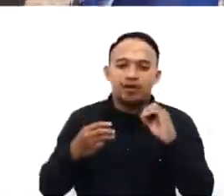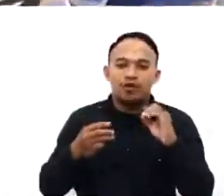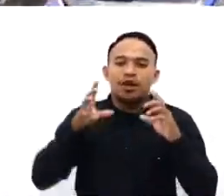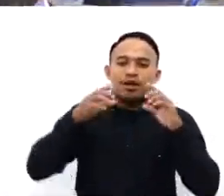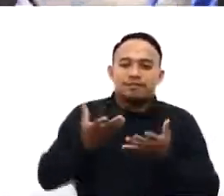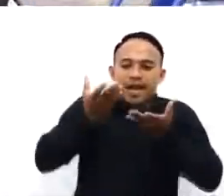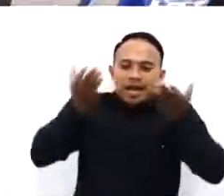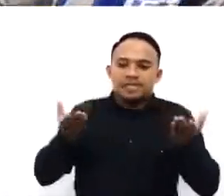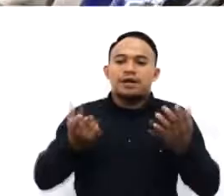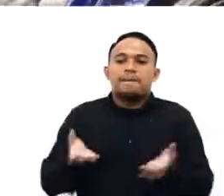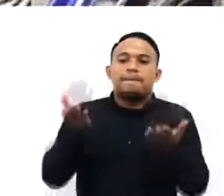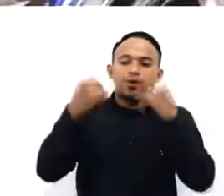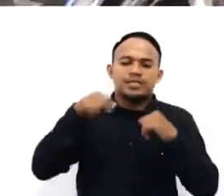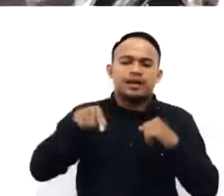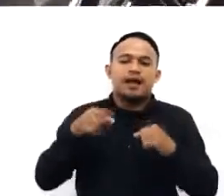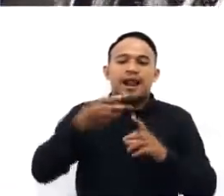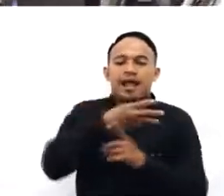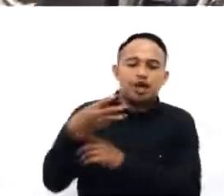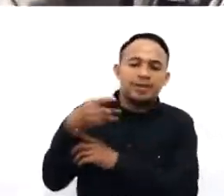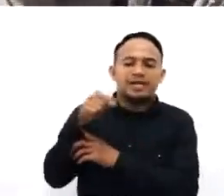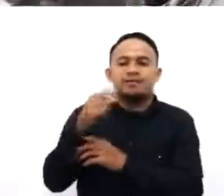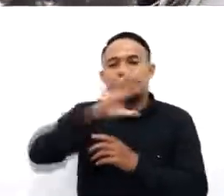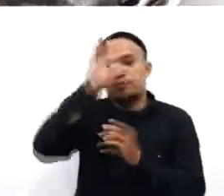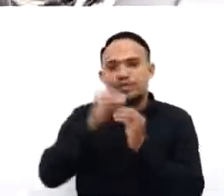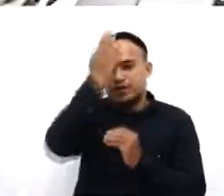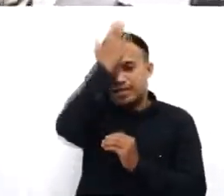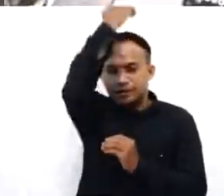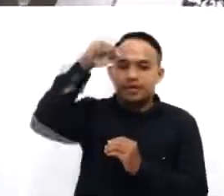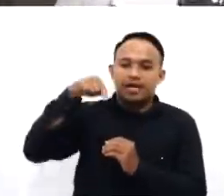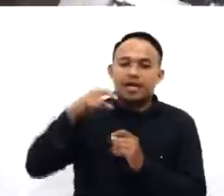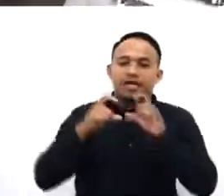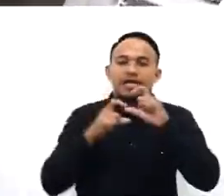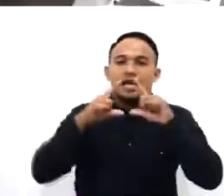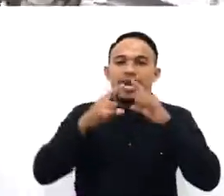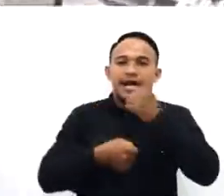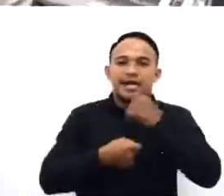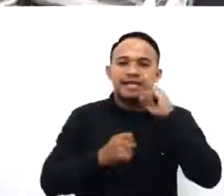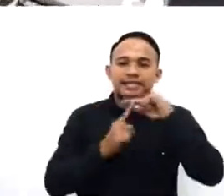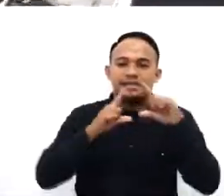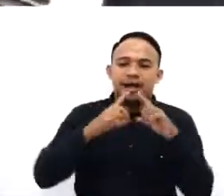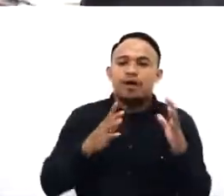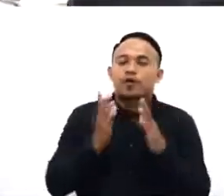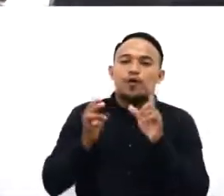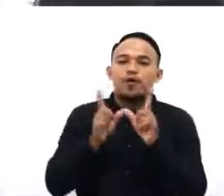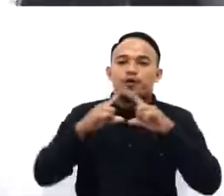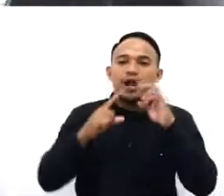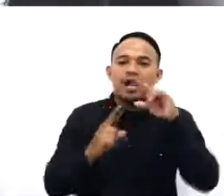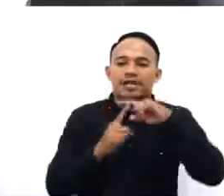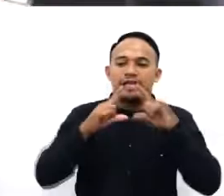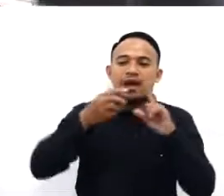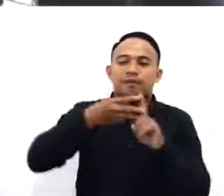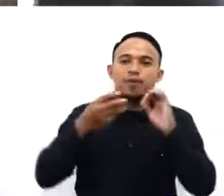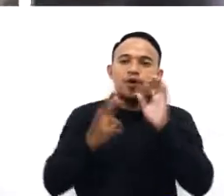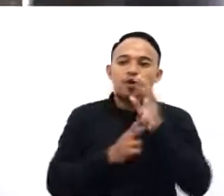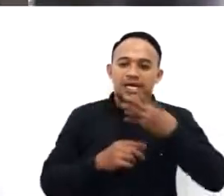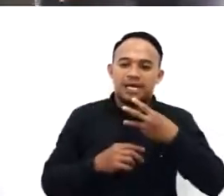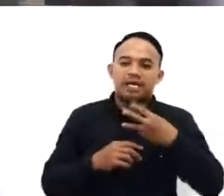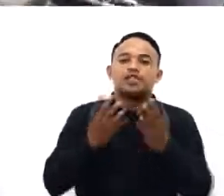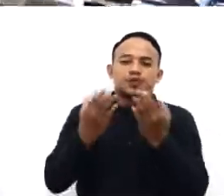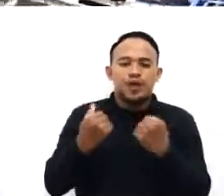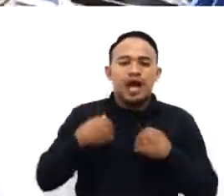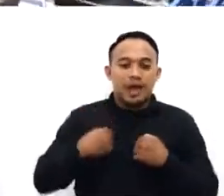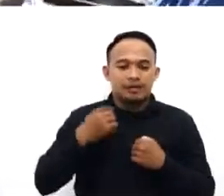Sila Botutihe dan Kepala Biro Pengendalian Pembangunan dan Ekonomi Provinsi Gorontalo, Sagita